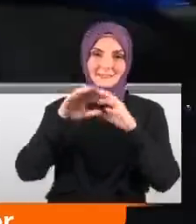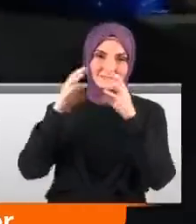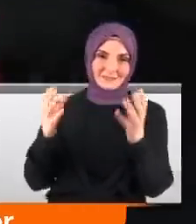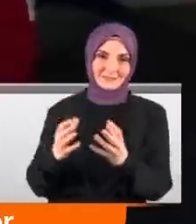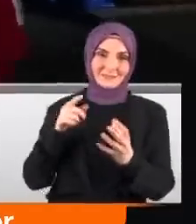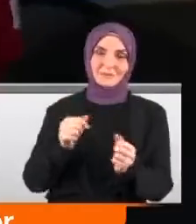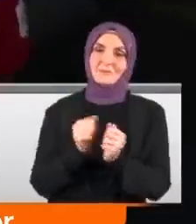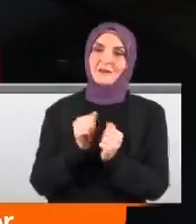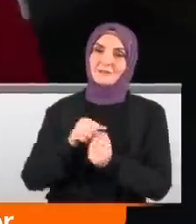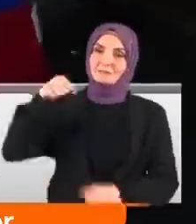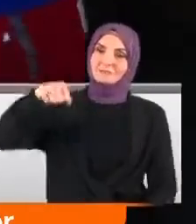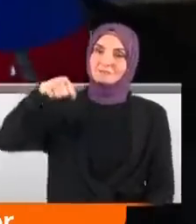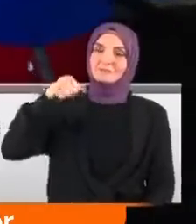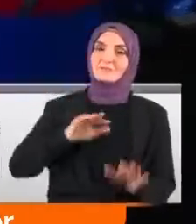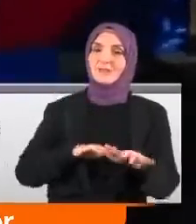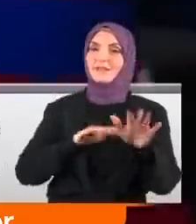yürüyoruz.